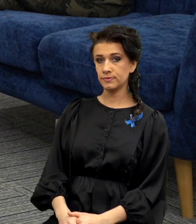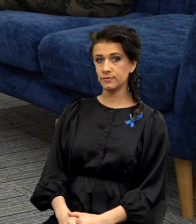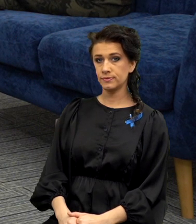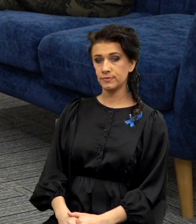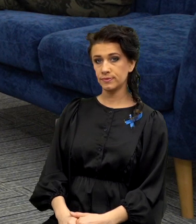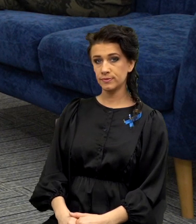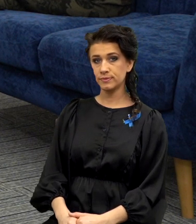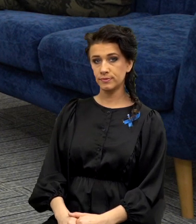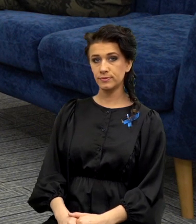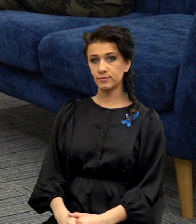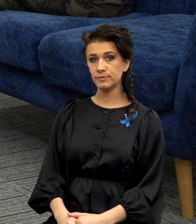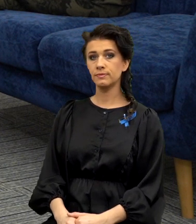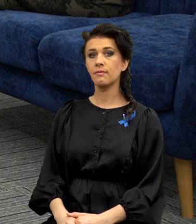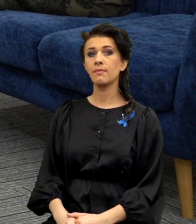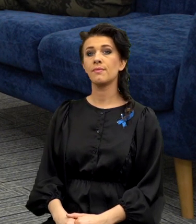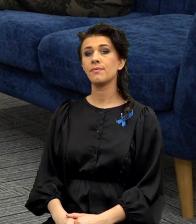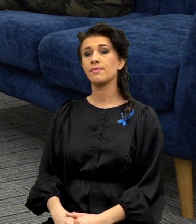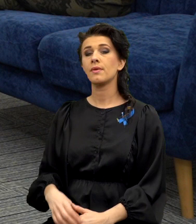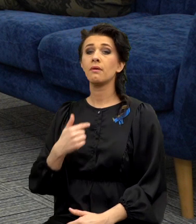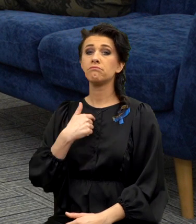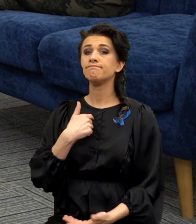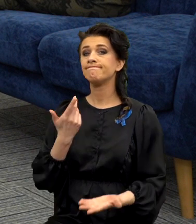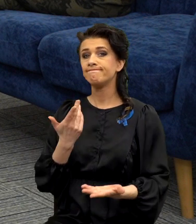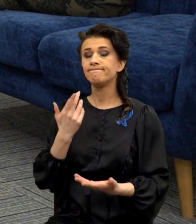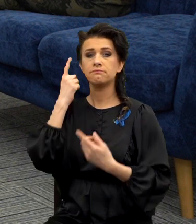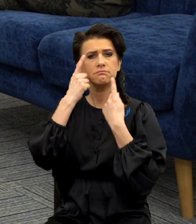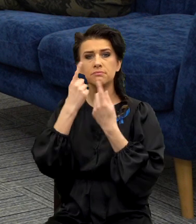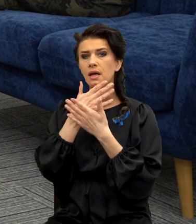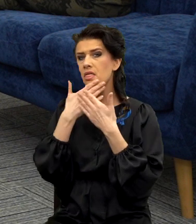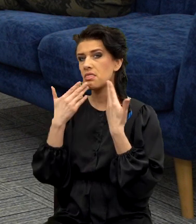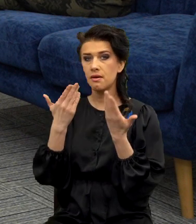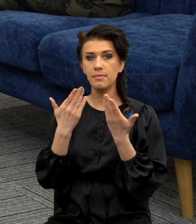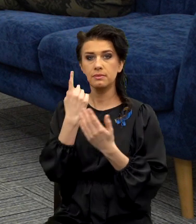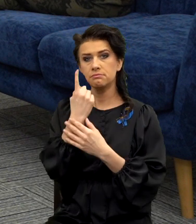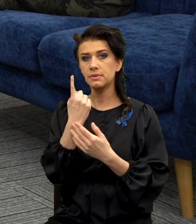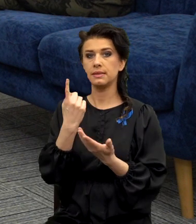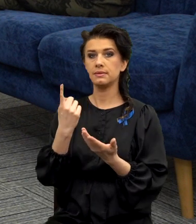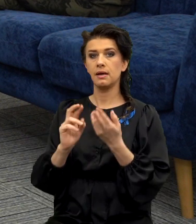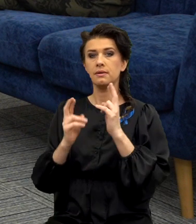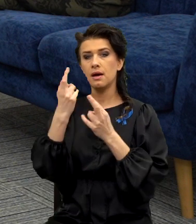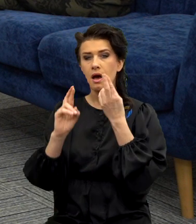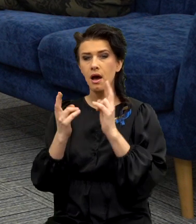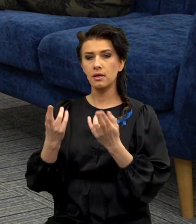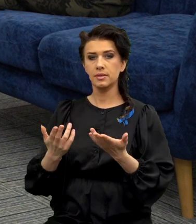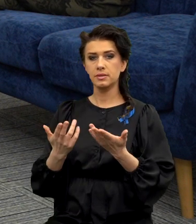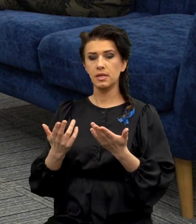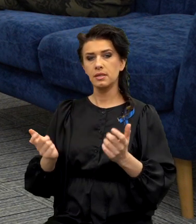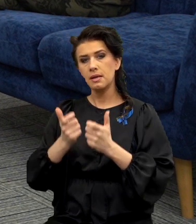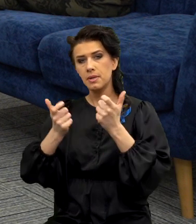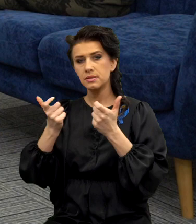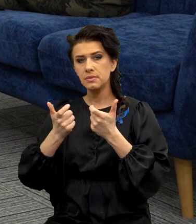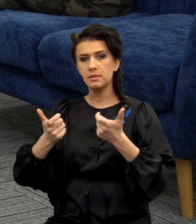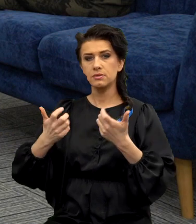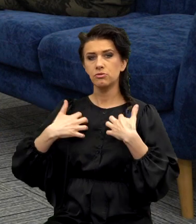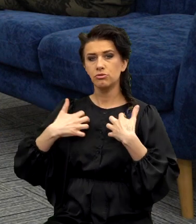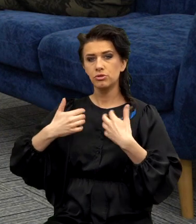Chyba nie ma jednej właściwej reakcji na szok, czyli na taką sytuację zagrożenia bezpośredniego życia i zdrowia. Myślę,